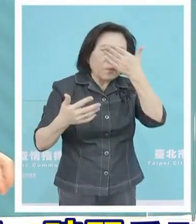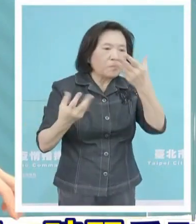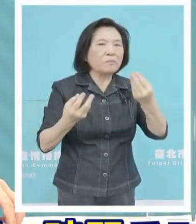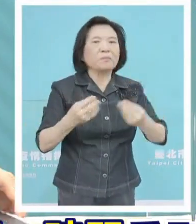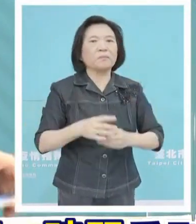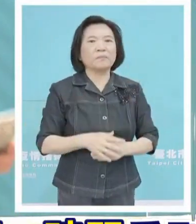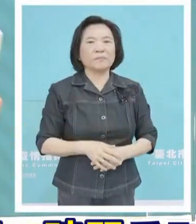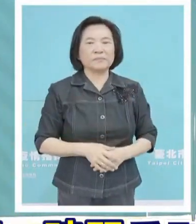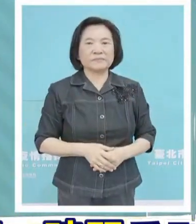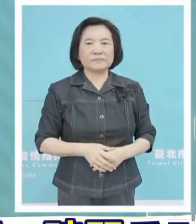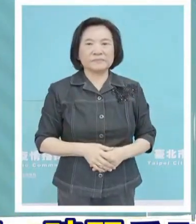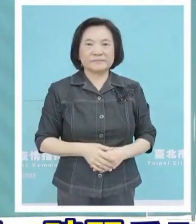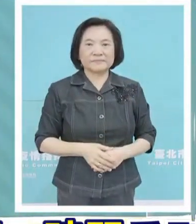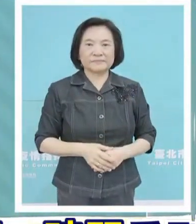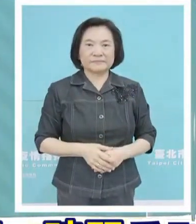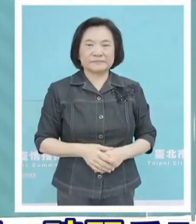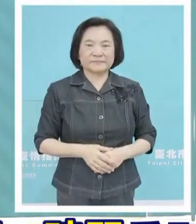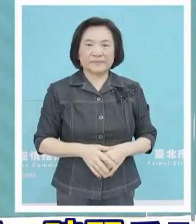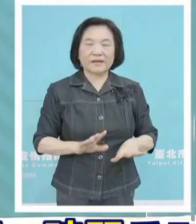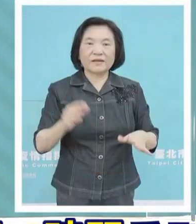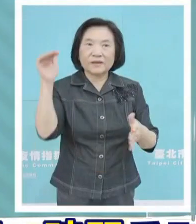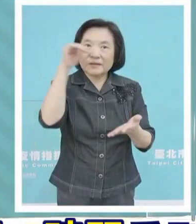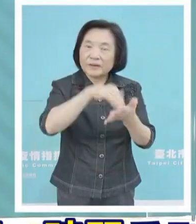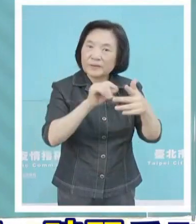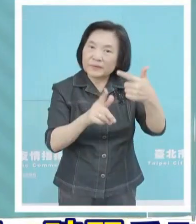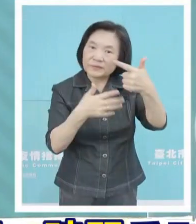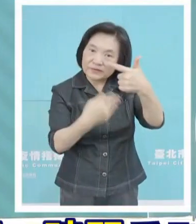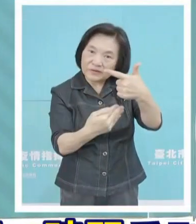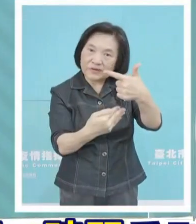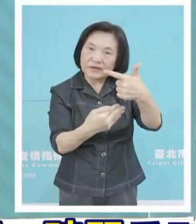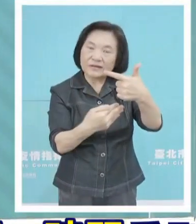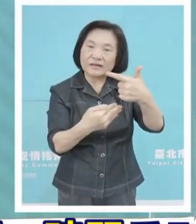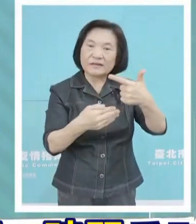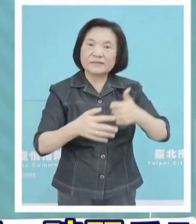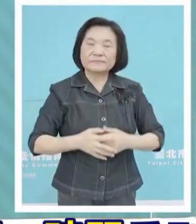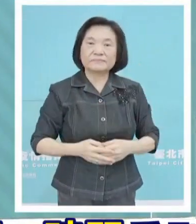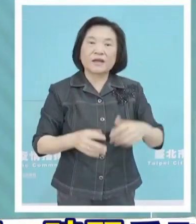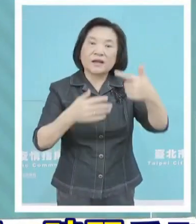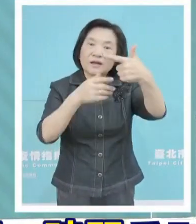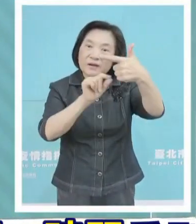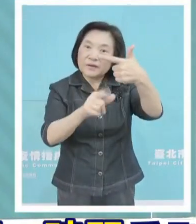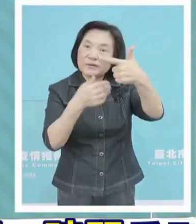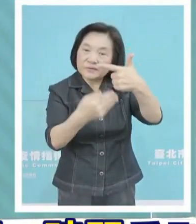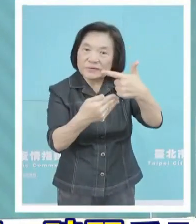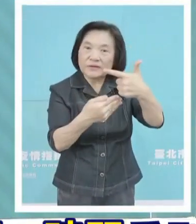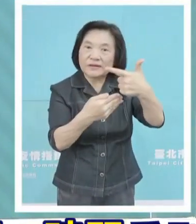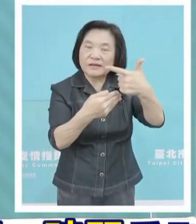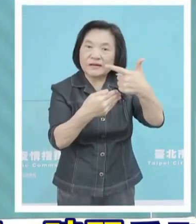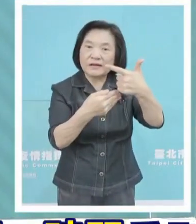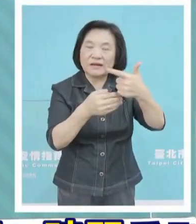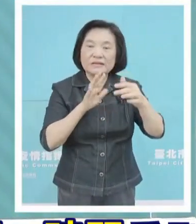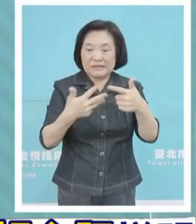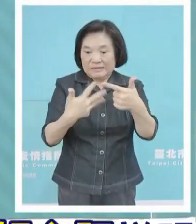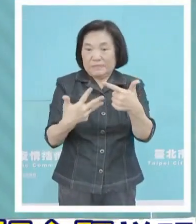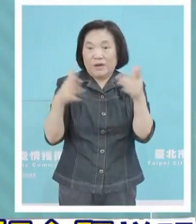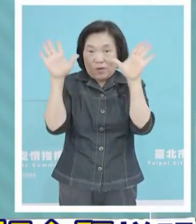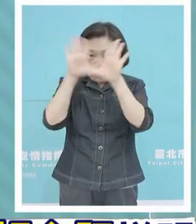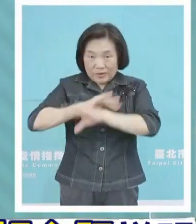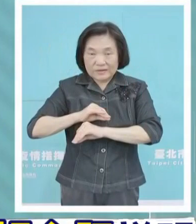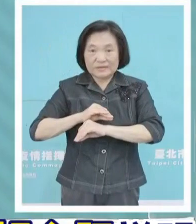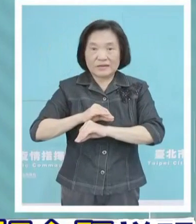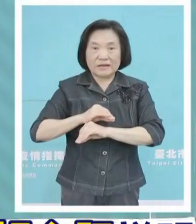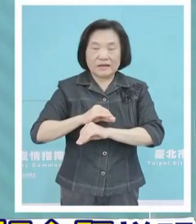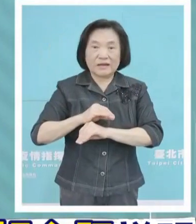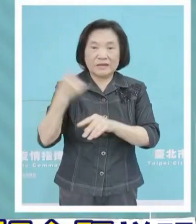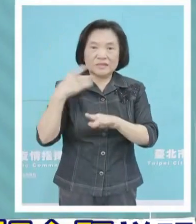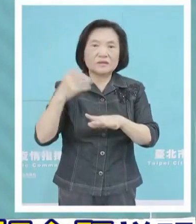到6月9号的时候，也就是6月8号晚上，已经有新闻说有一个诊所漏